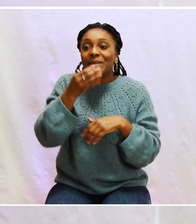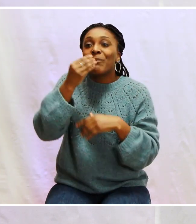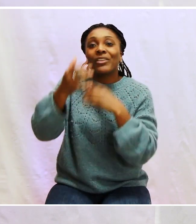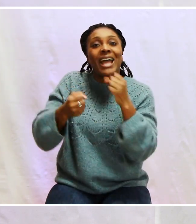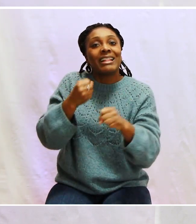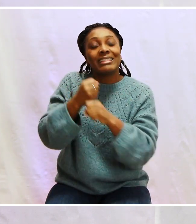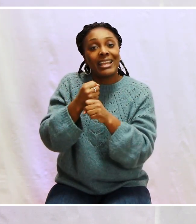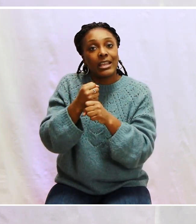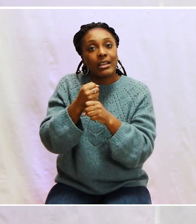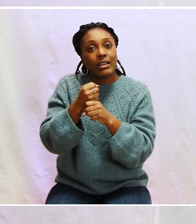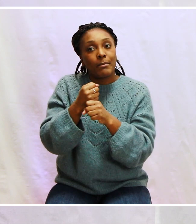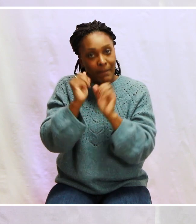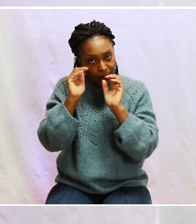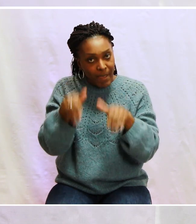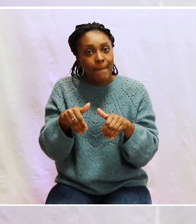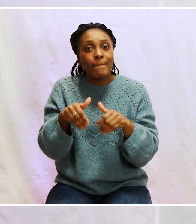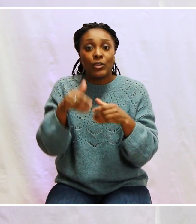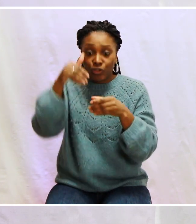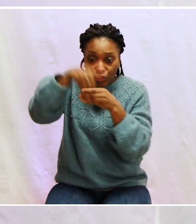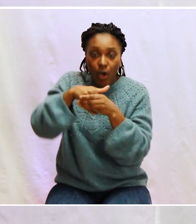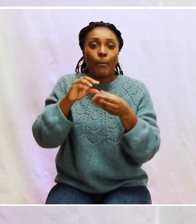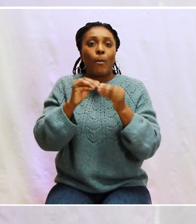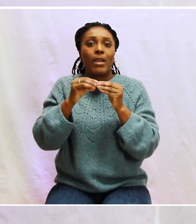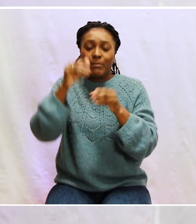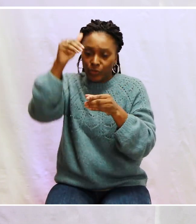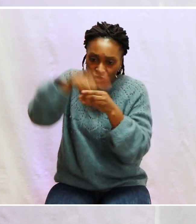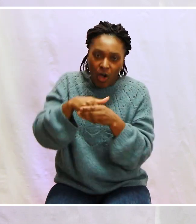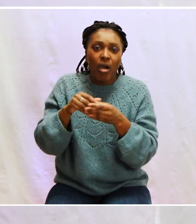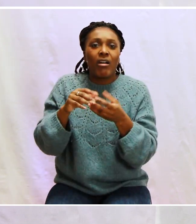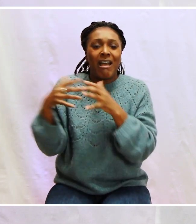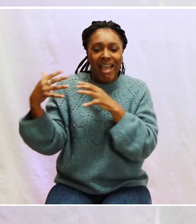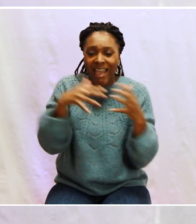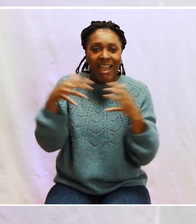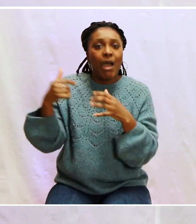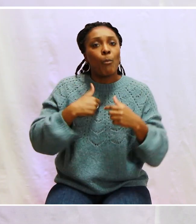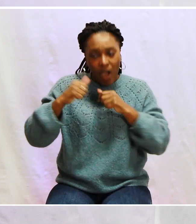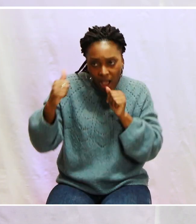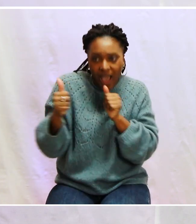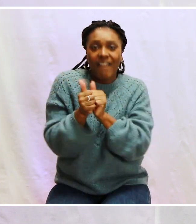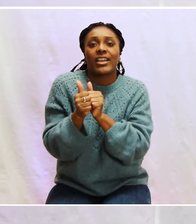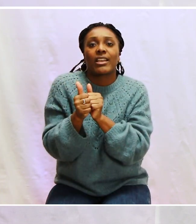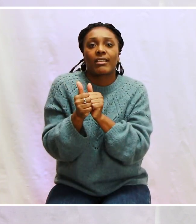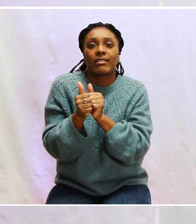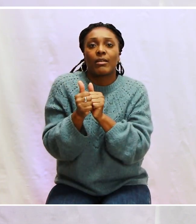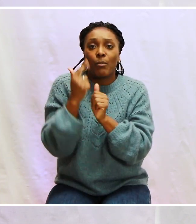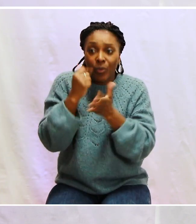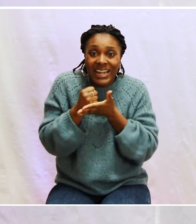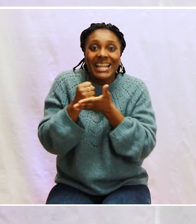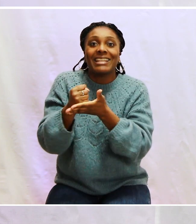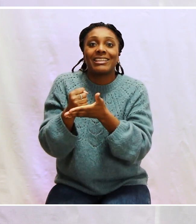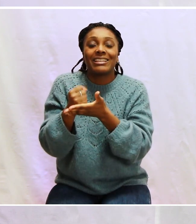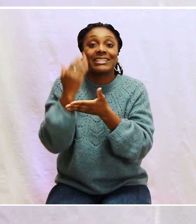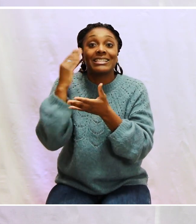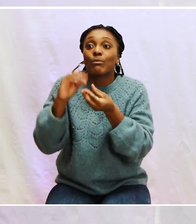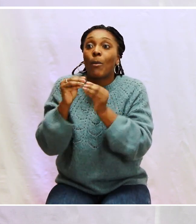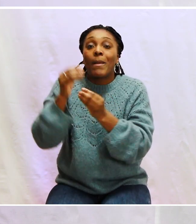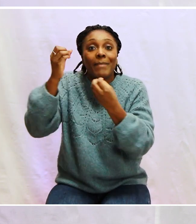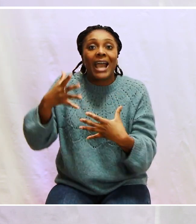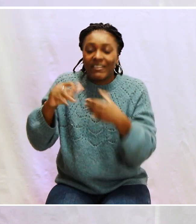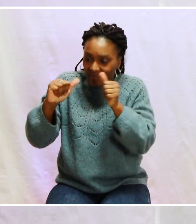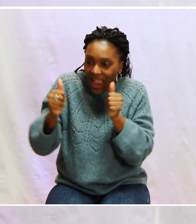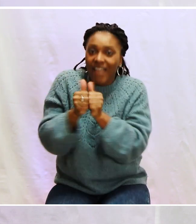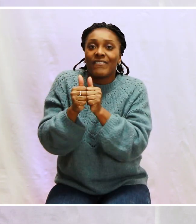année, c'est que je lui souhaite et que je m'engage à être à ses côtés dans ses combats, dans ses défis, à être avec elle, à